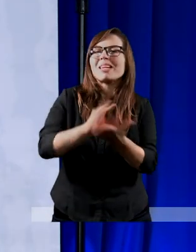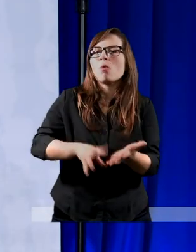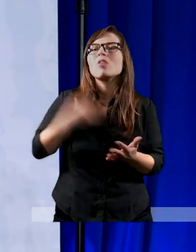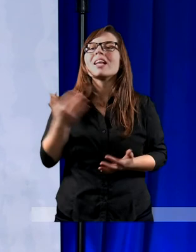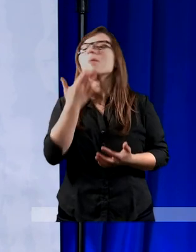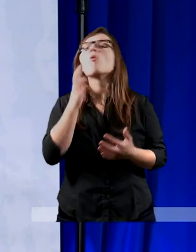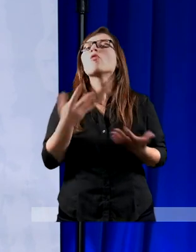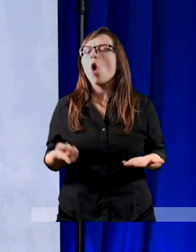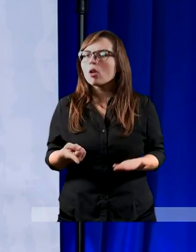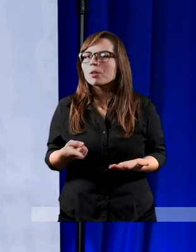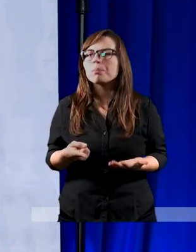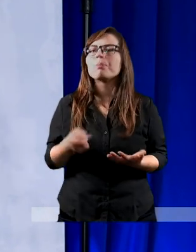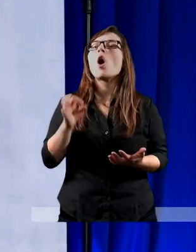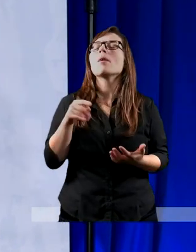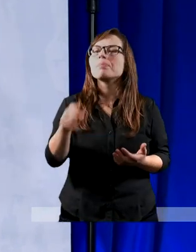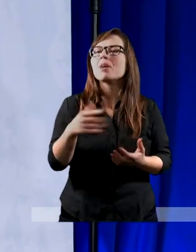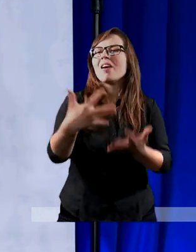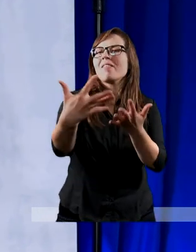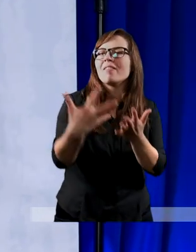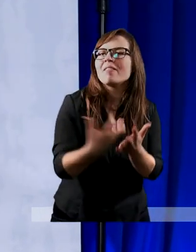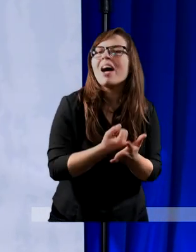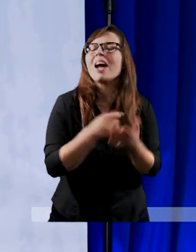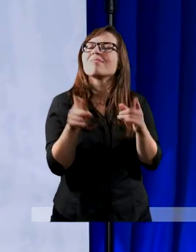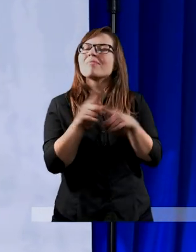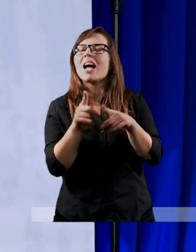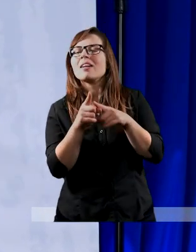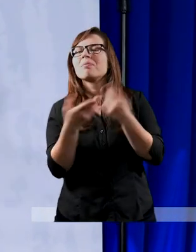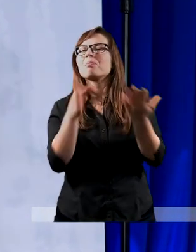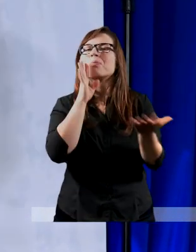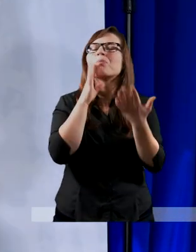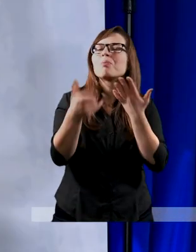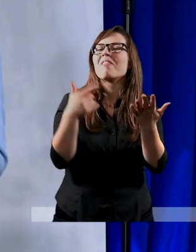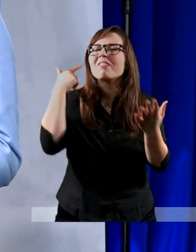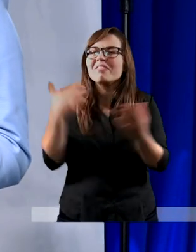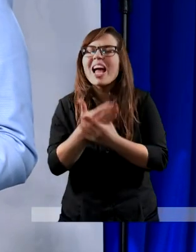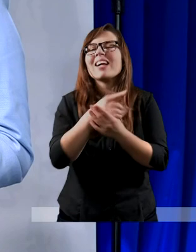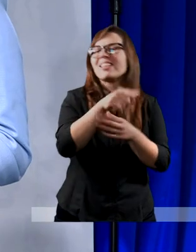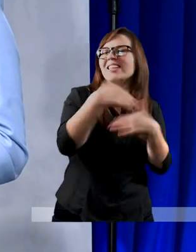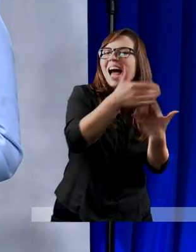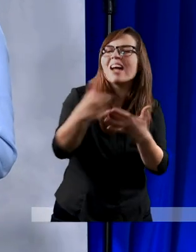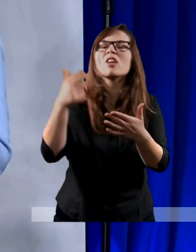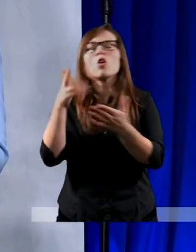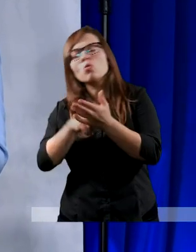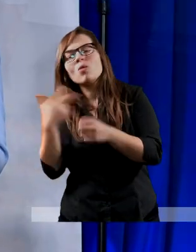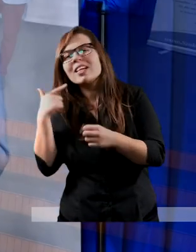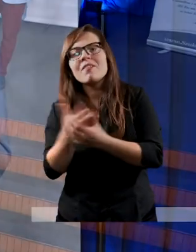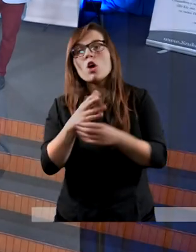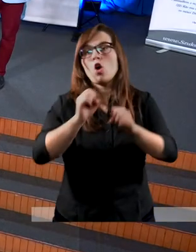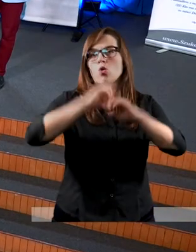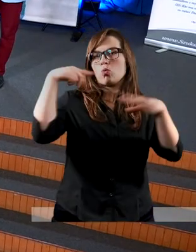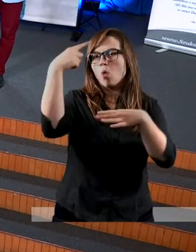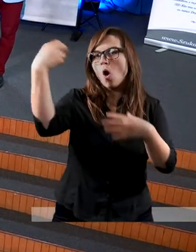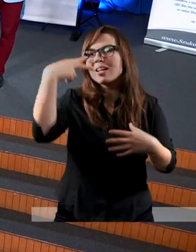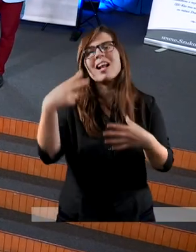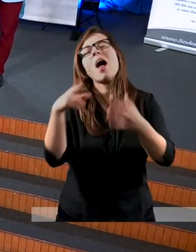tym, że deszcz pada również na tych, co wierzą, jak i nie wierzą. Słońce świeci także